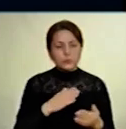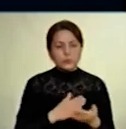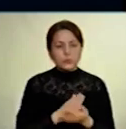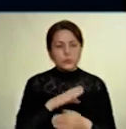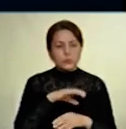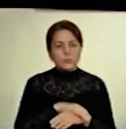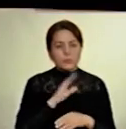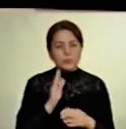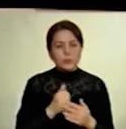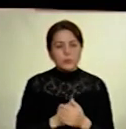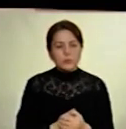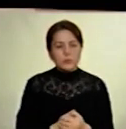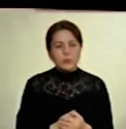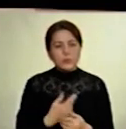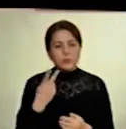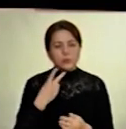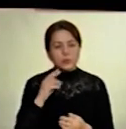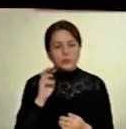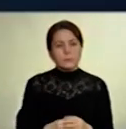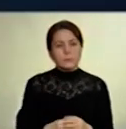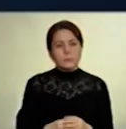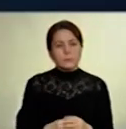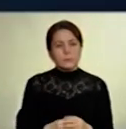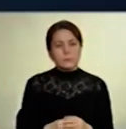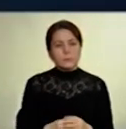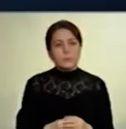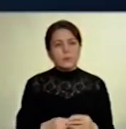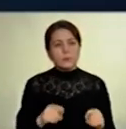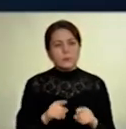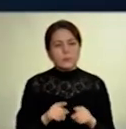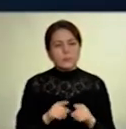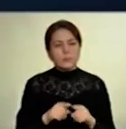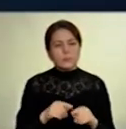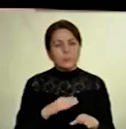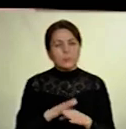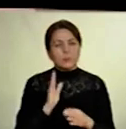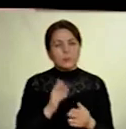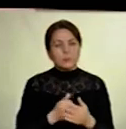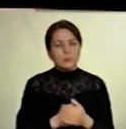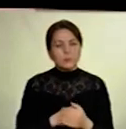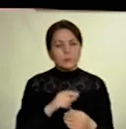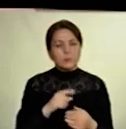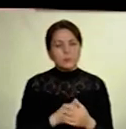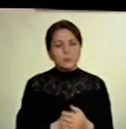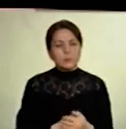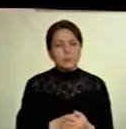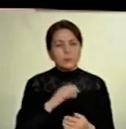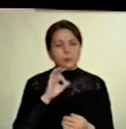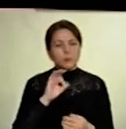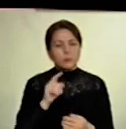isbotlanadi. Endi ikkinchi misolimizda ham xuddi shunday yo'l tutiladi. Bunda